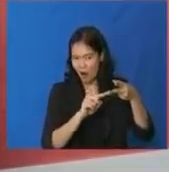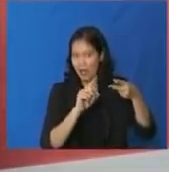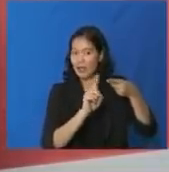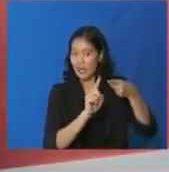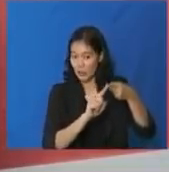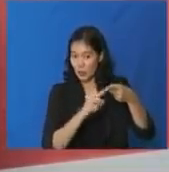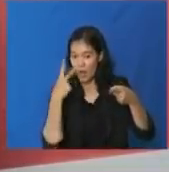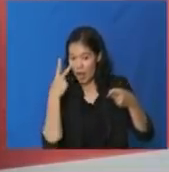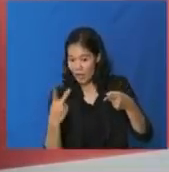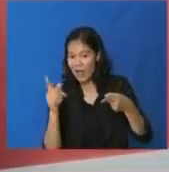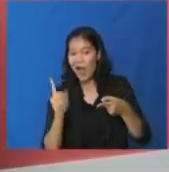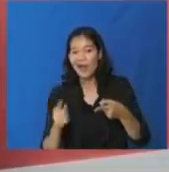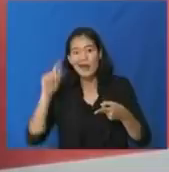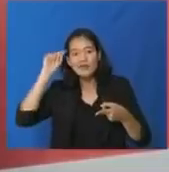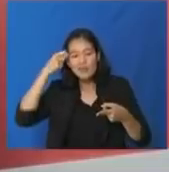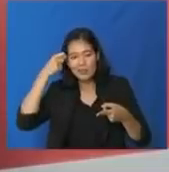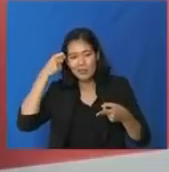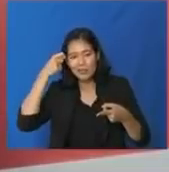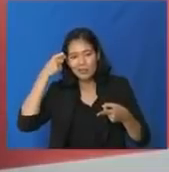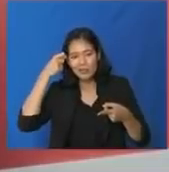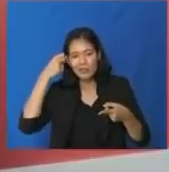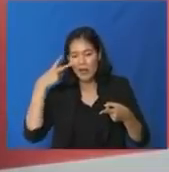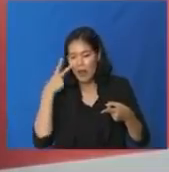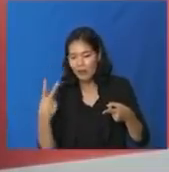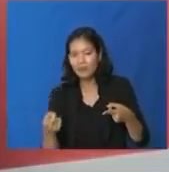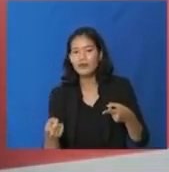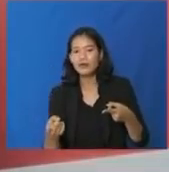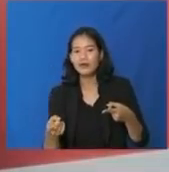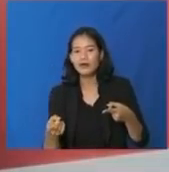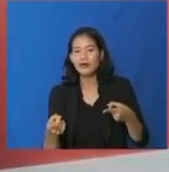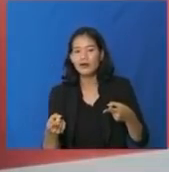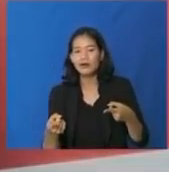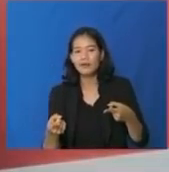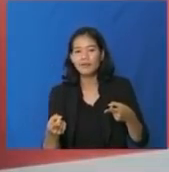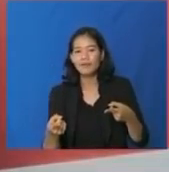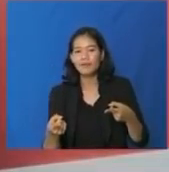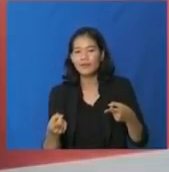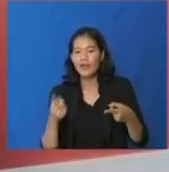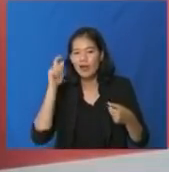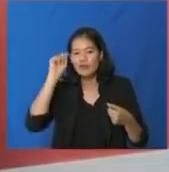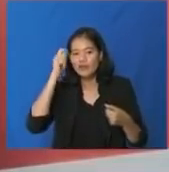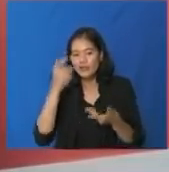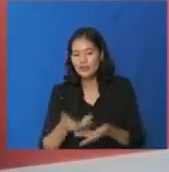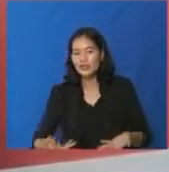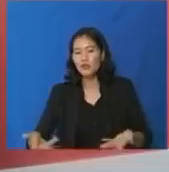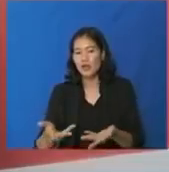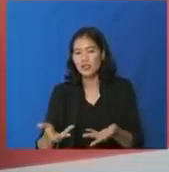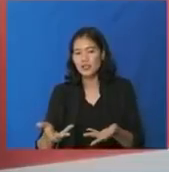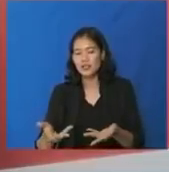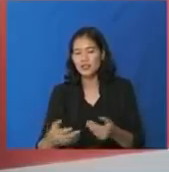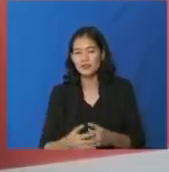kesulitan mengurus see you Hai Jaan Azzahra Hai